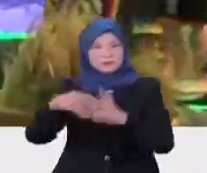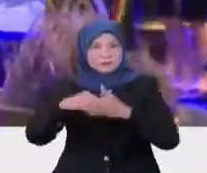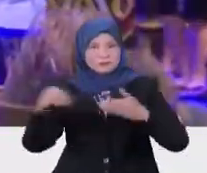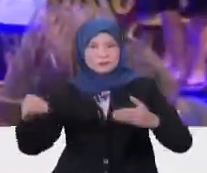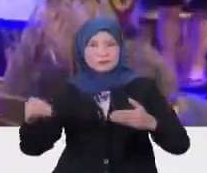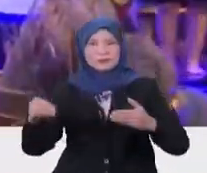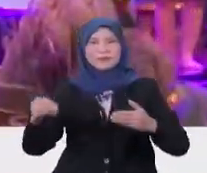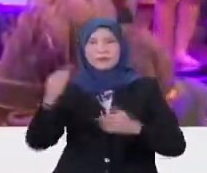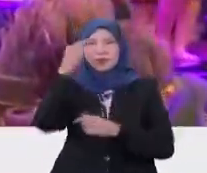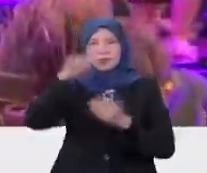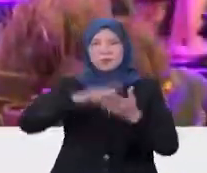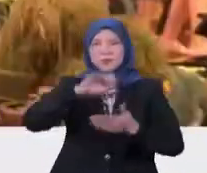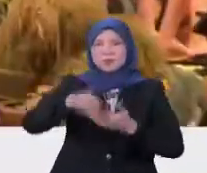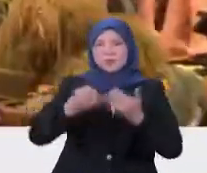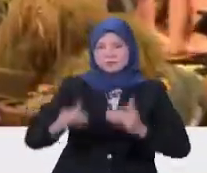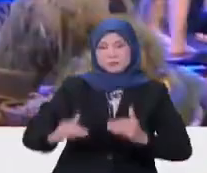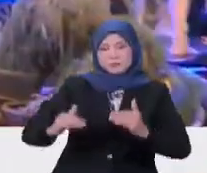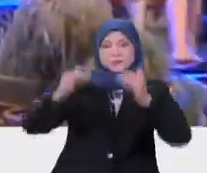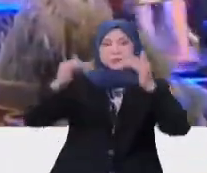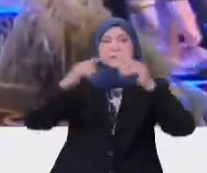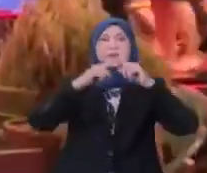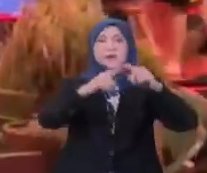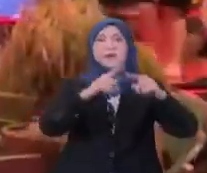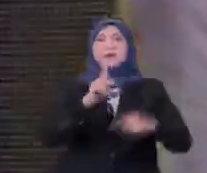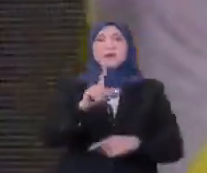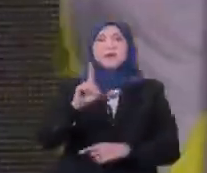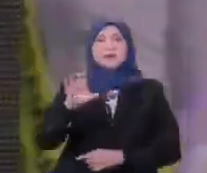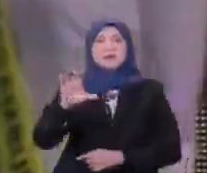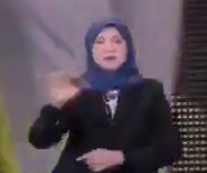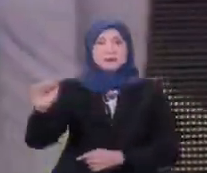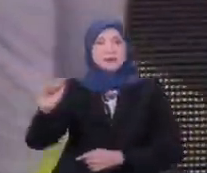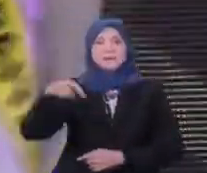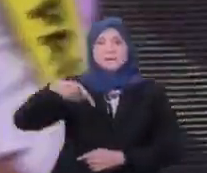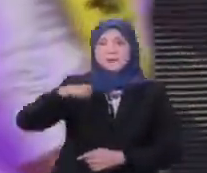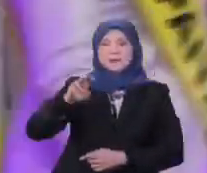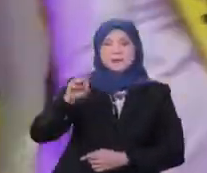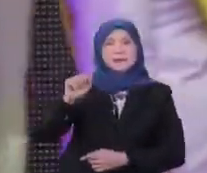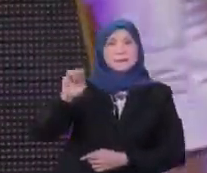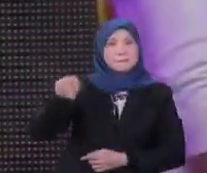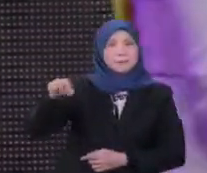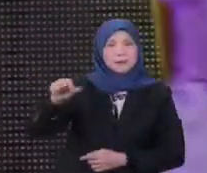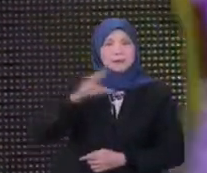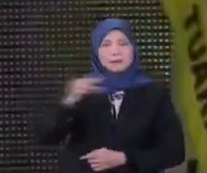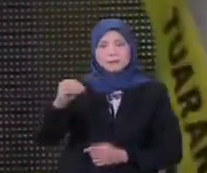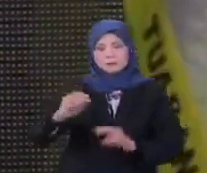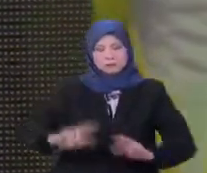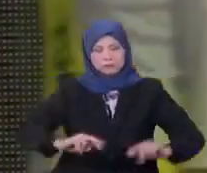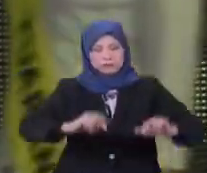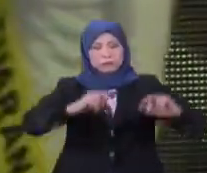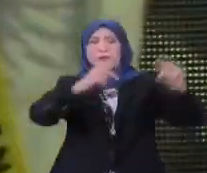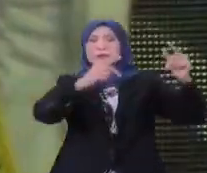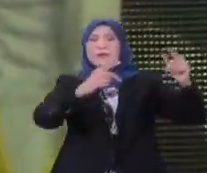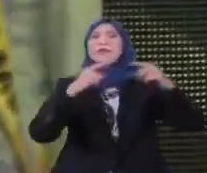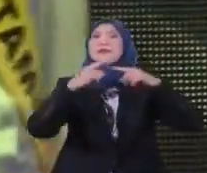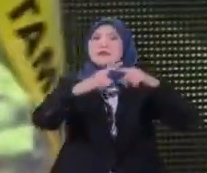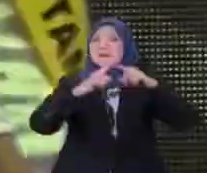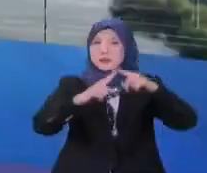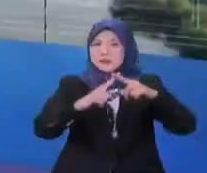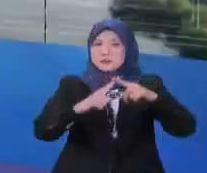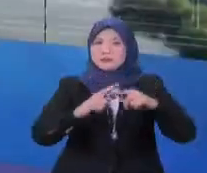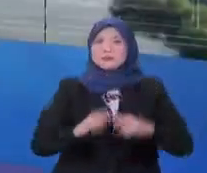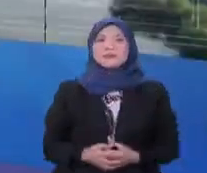RM3.5 juta bagi projek menaik taraf Dewan KDCA di Penampang dan kerja naik taraf lain di kawasan Dewan berkenaan.